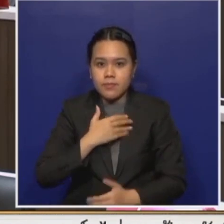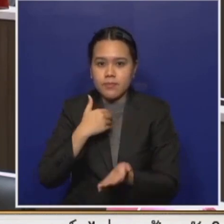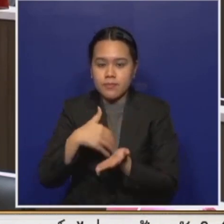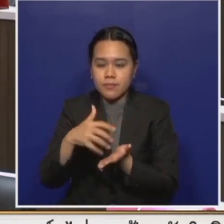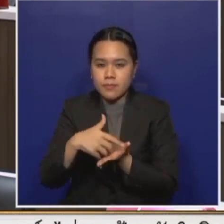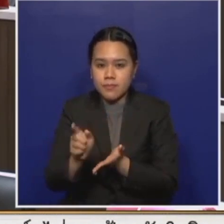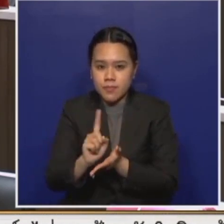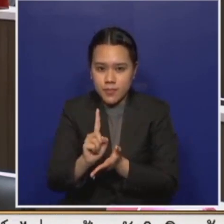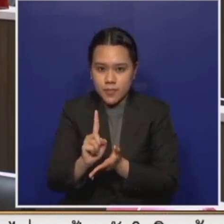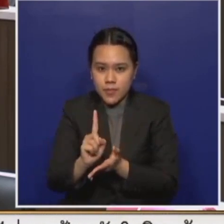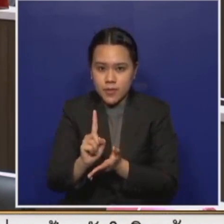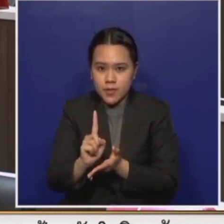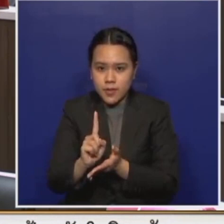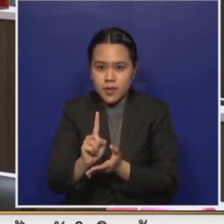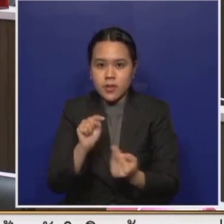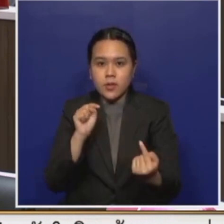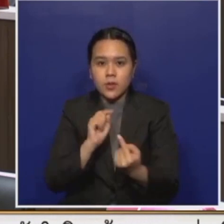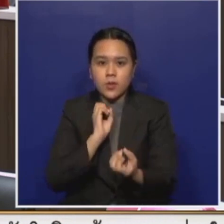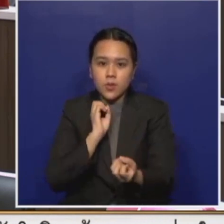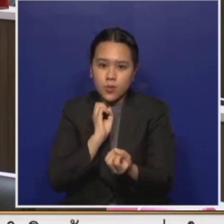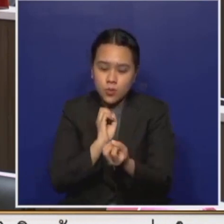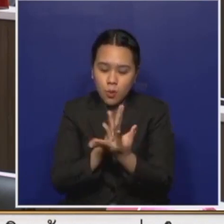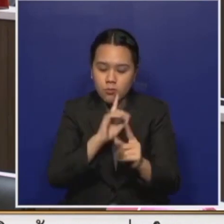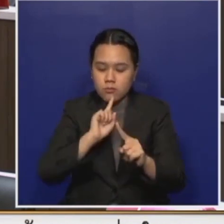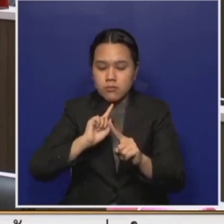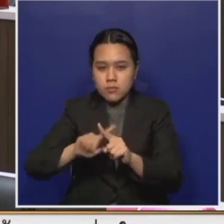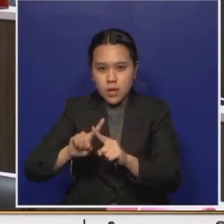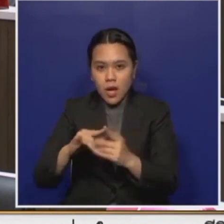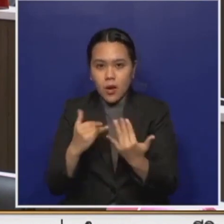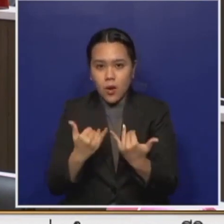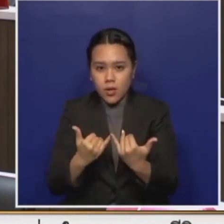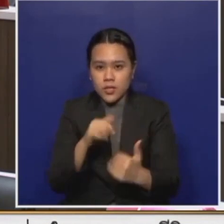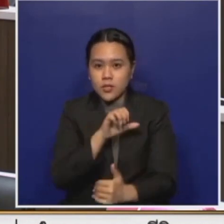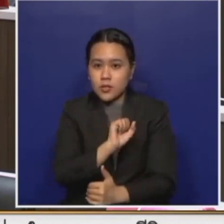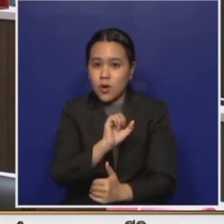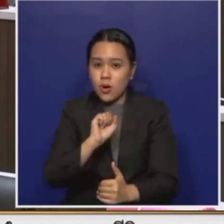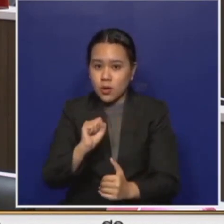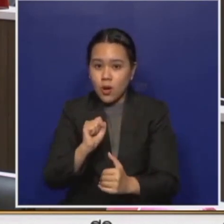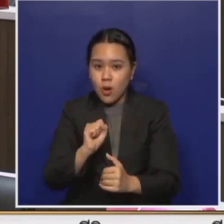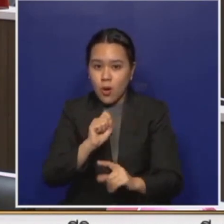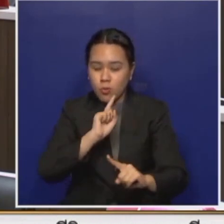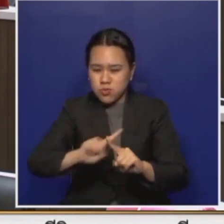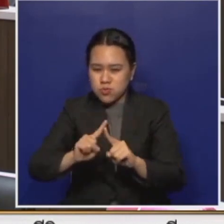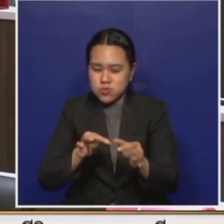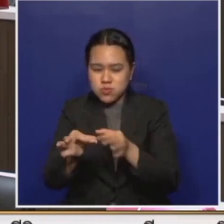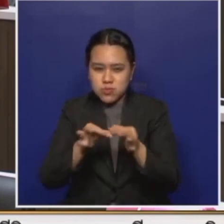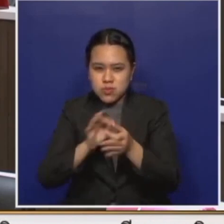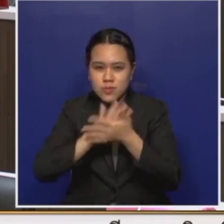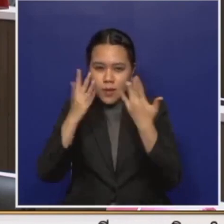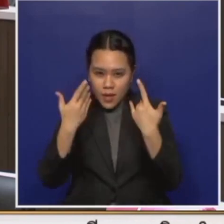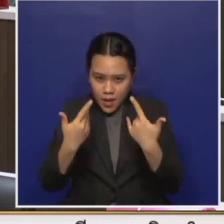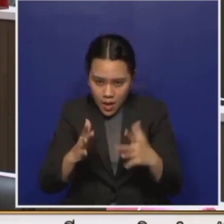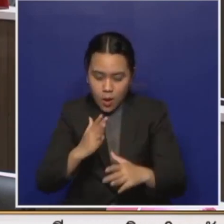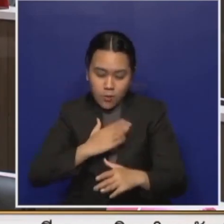ต่าง ๆหรอผลที่เกิดขมาทั้หมดทั้หลทพวกเพื่อนสมาชิกได้พิปลายไปผมขออbartมาท MARTIN